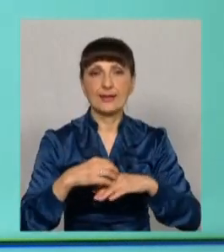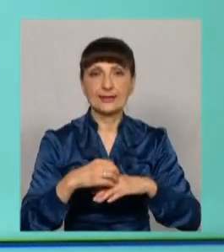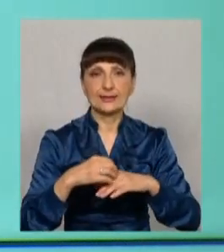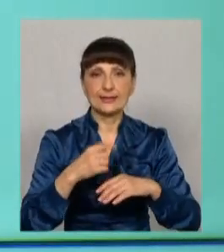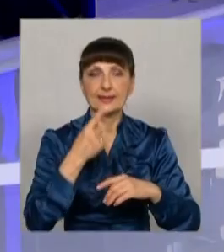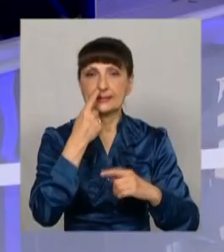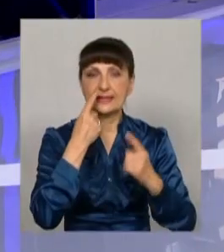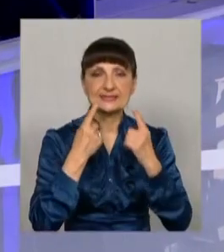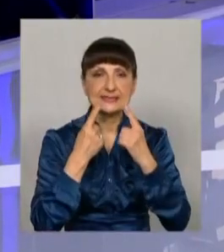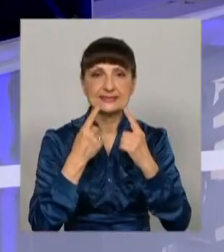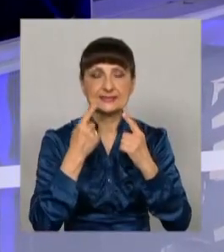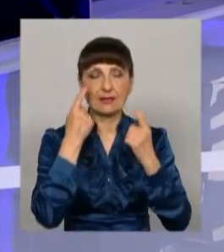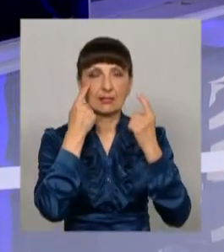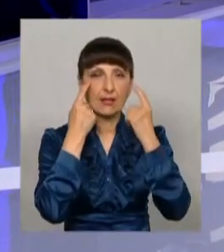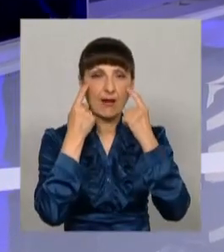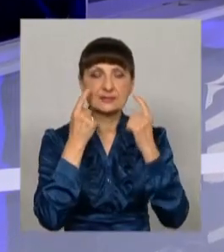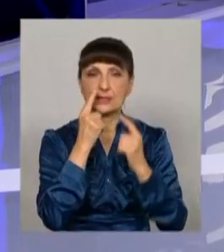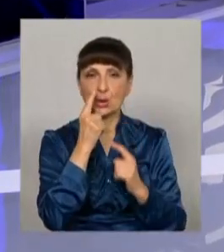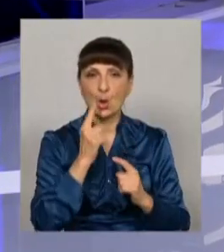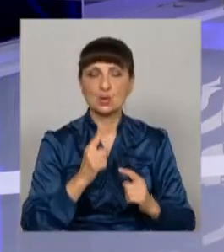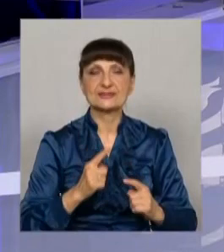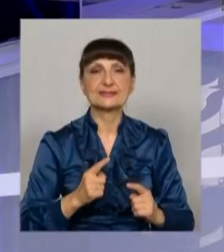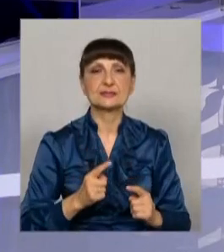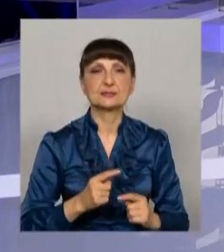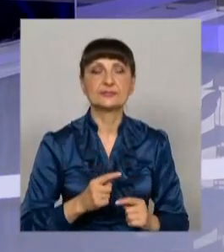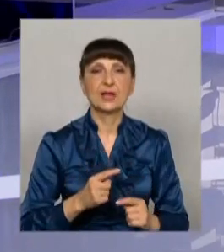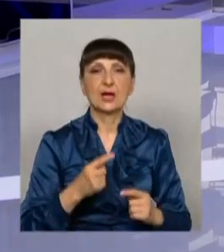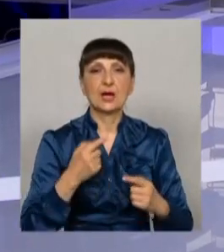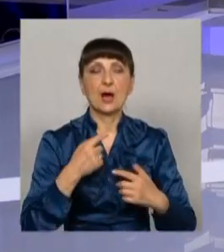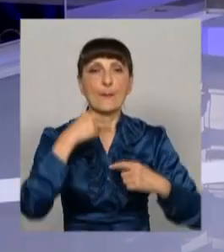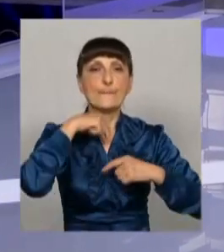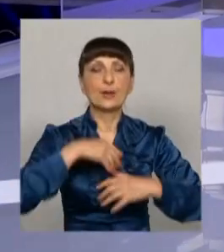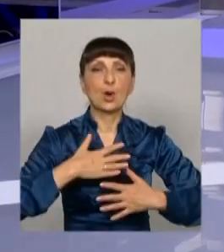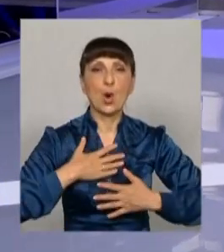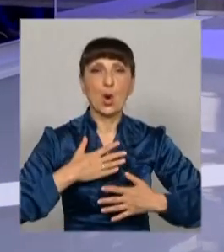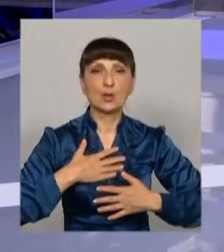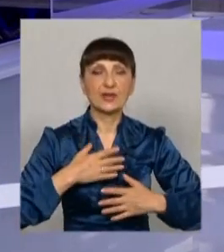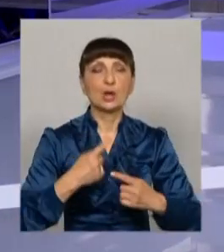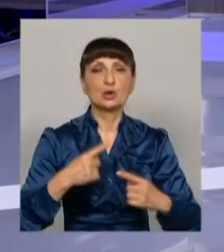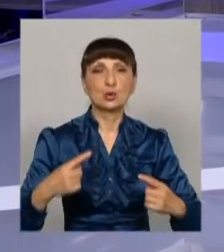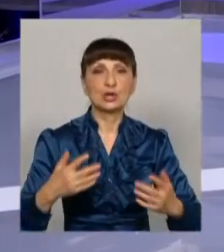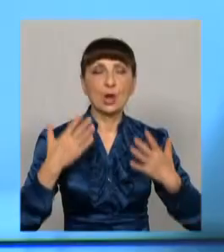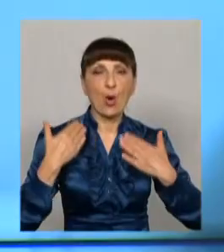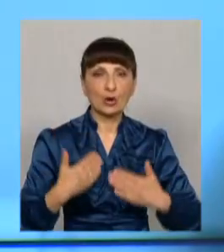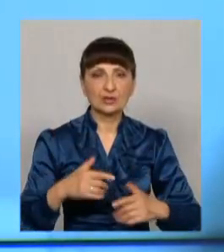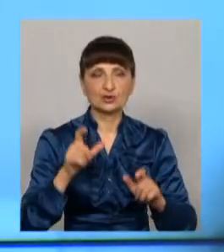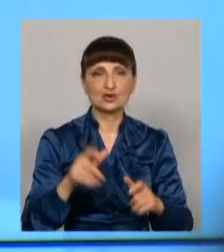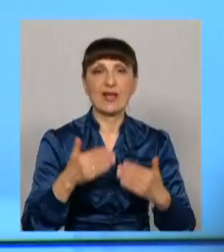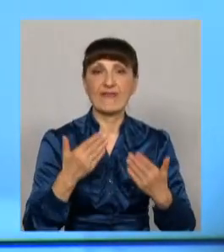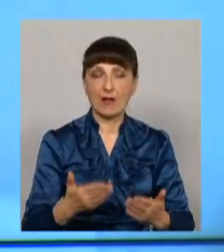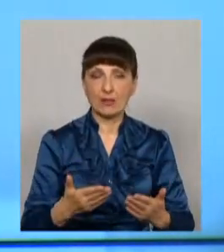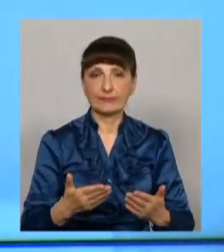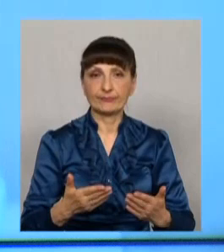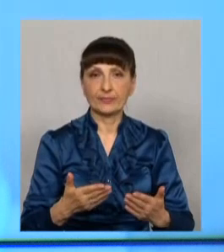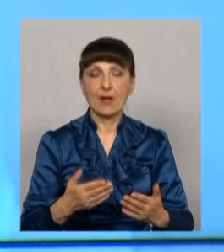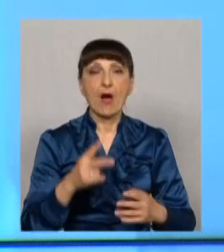на слизистую носа, глаз, бронхов и всех других органов человека.